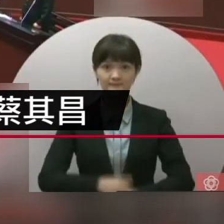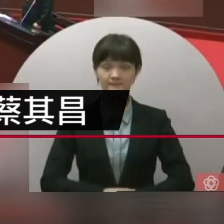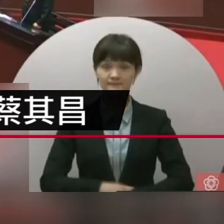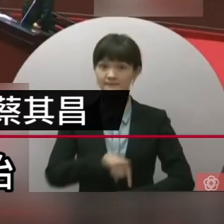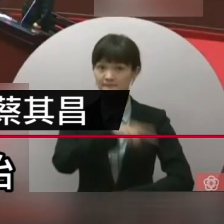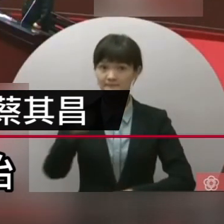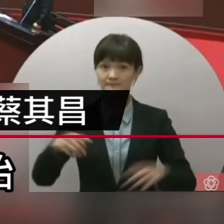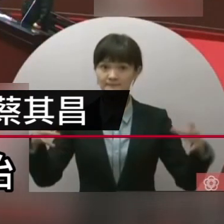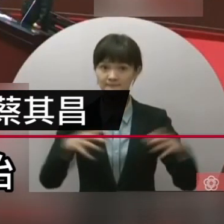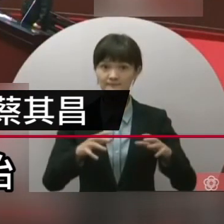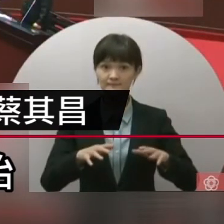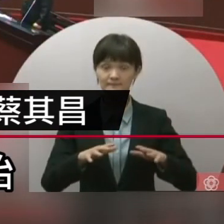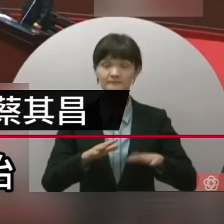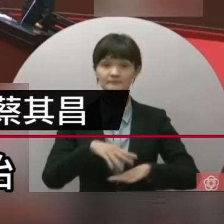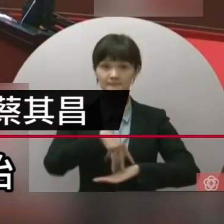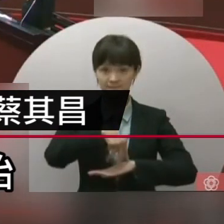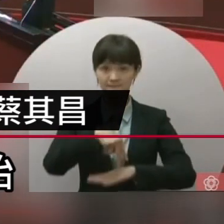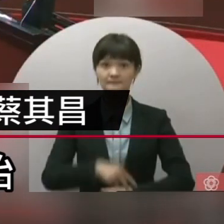大家起立哈。